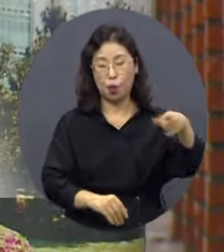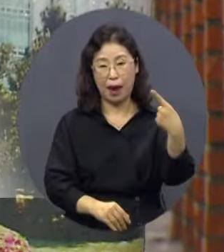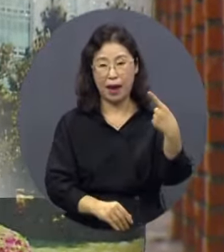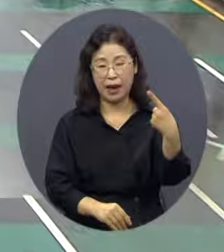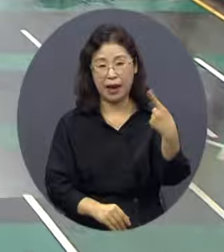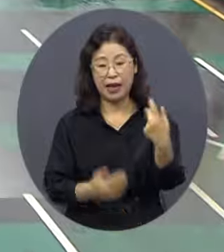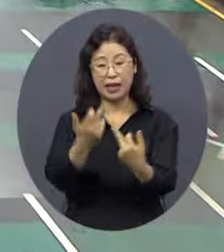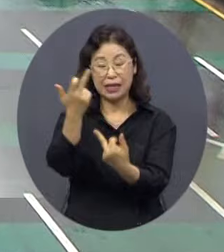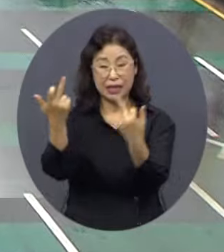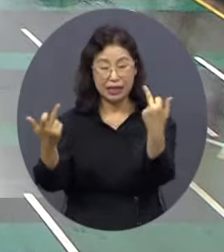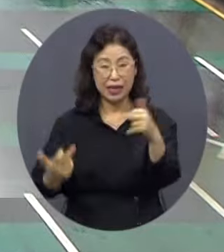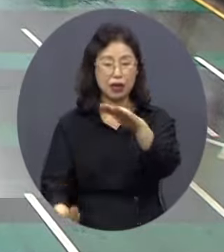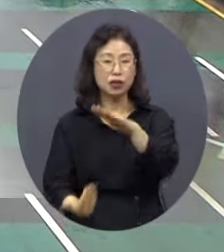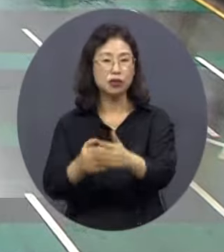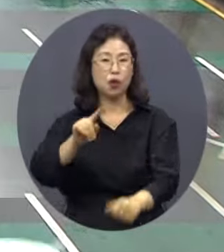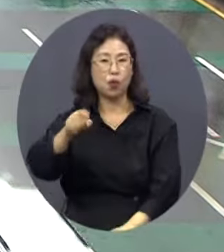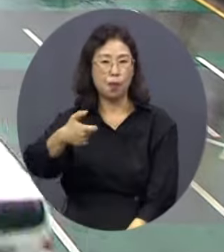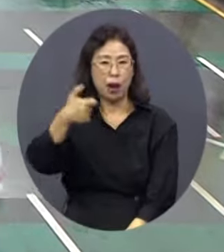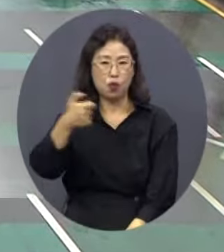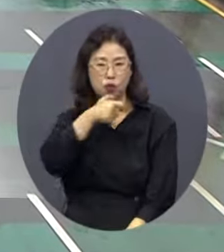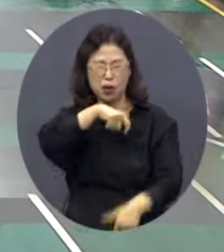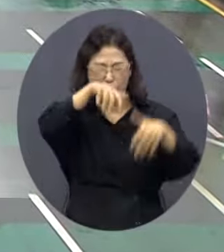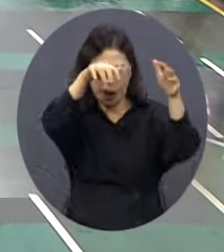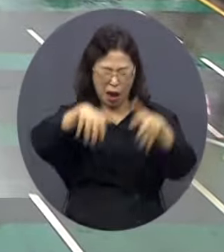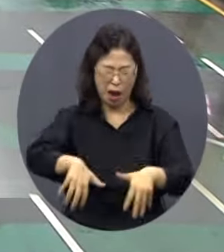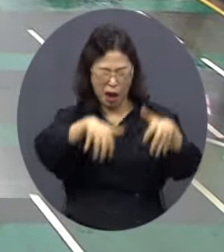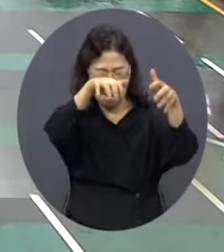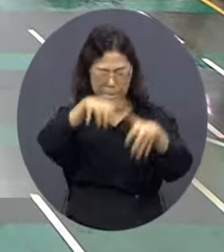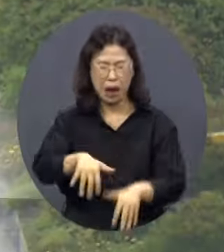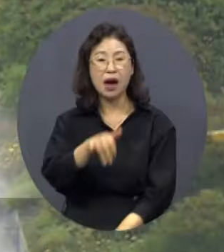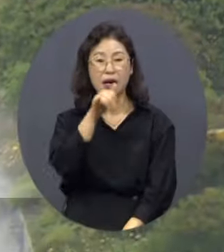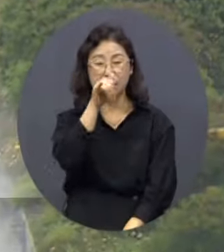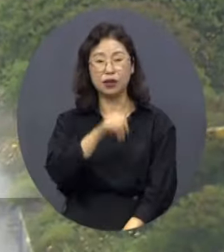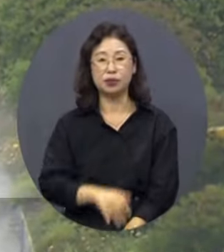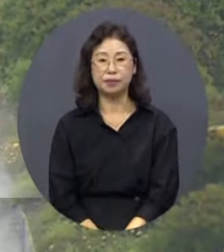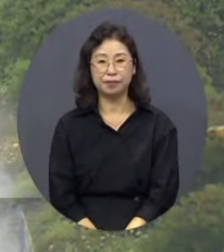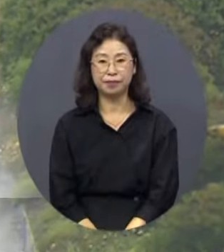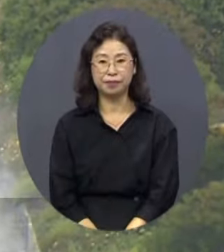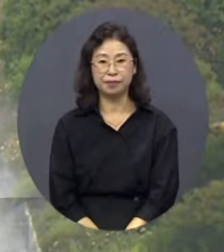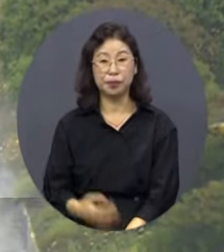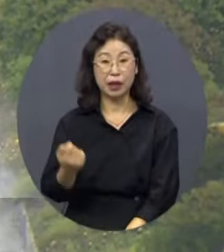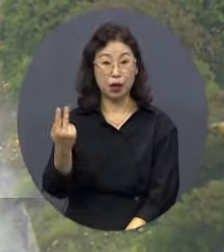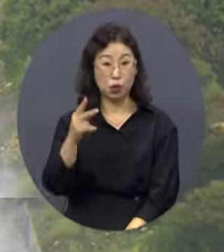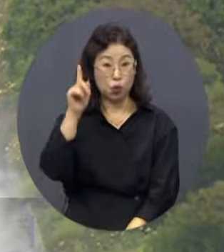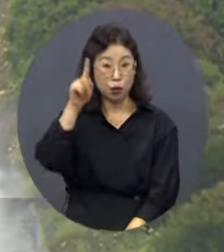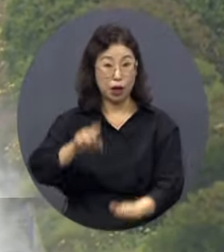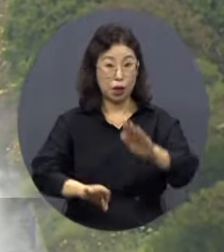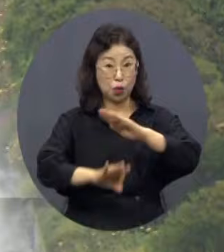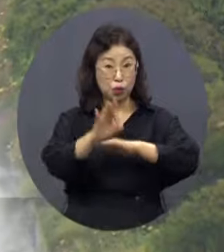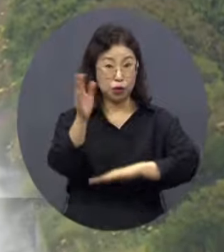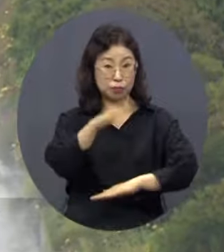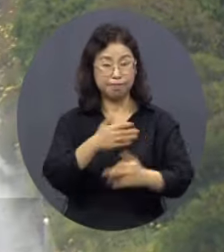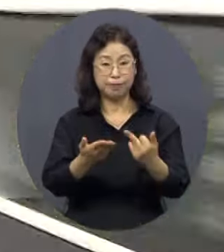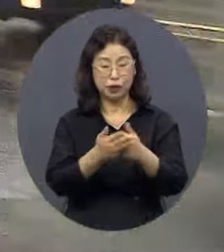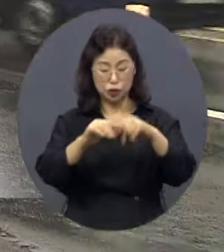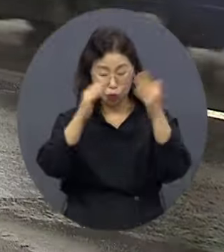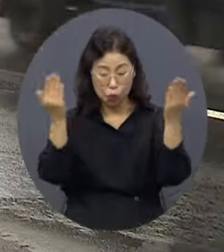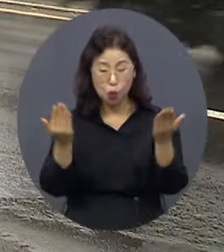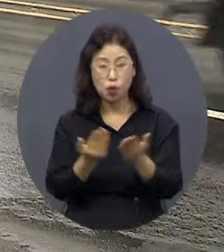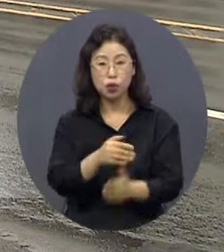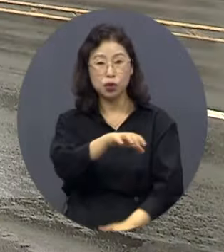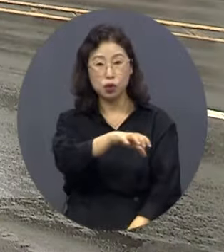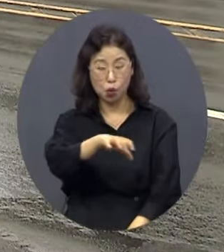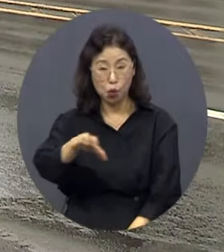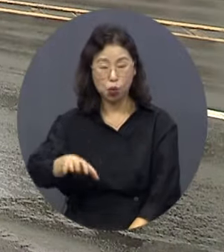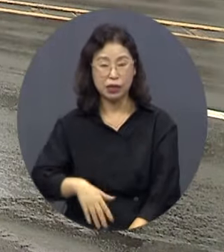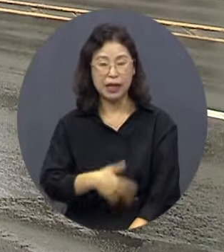100mm, 산지에는 최고 150mm가 넘는 비가 내리겠습니다. 또 내일 오전부터는 제주 전역에